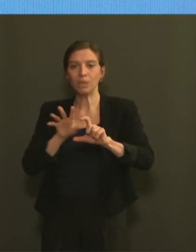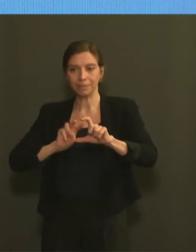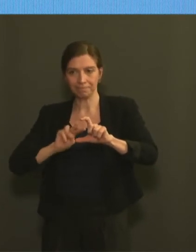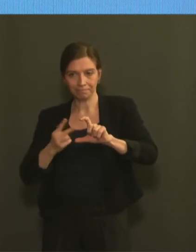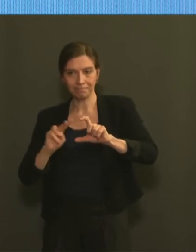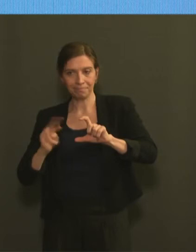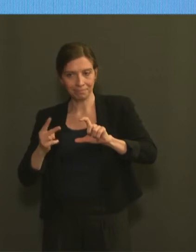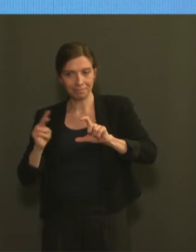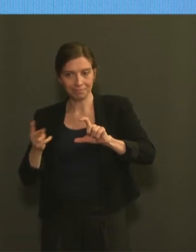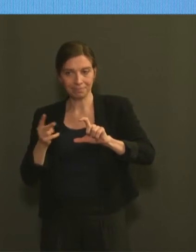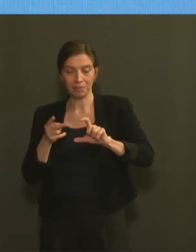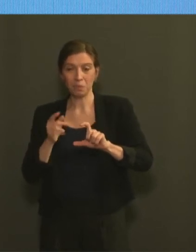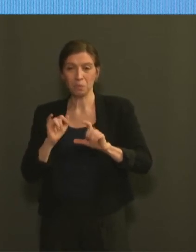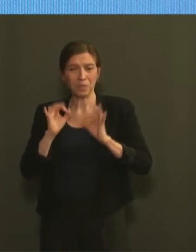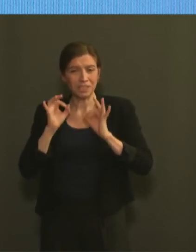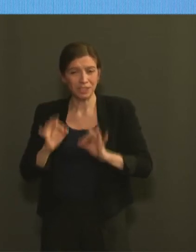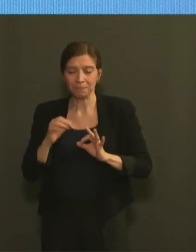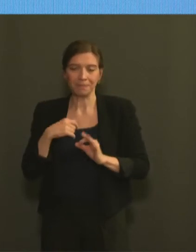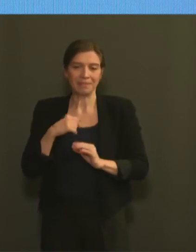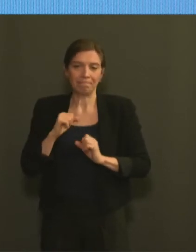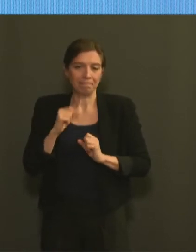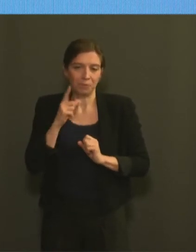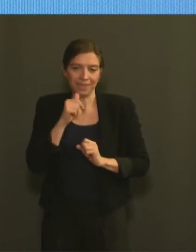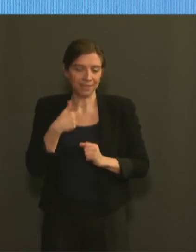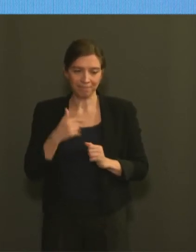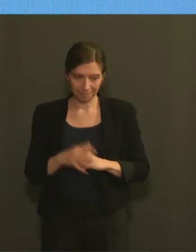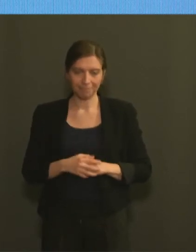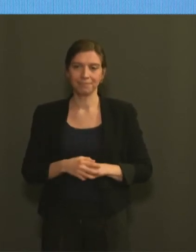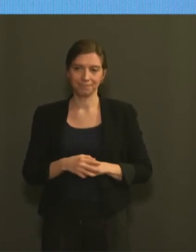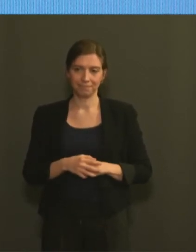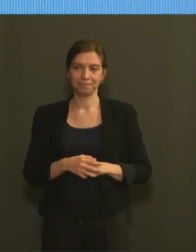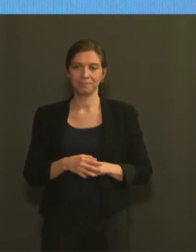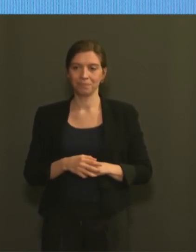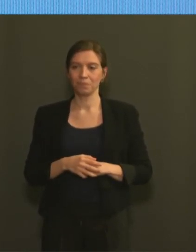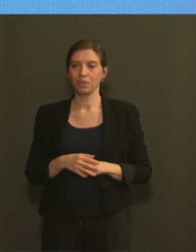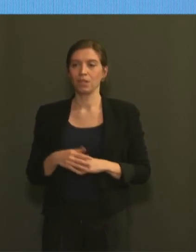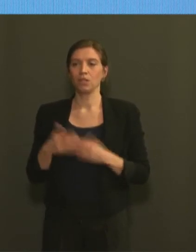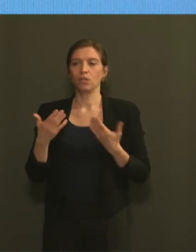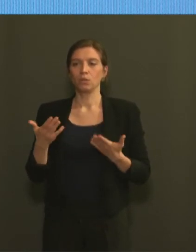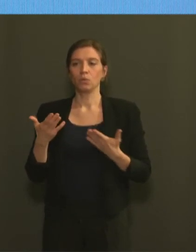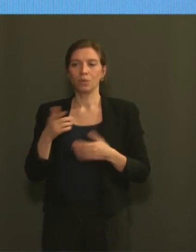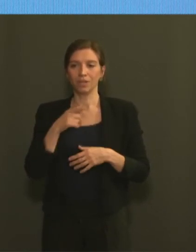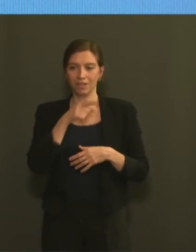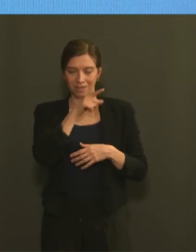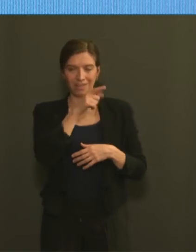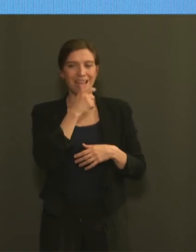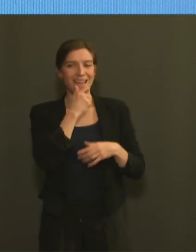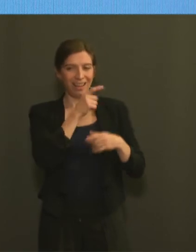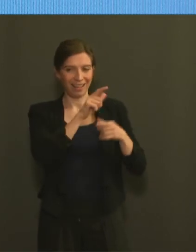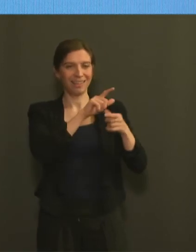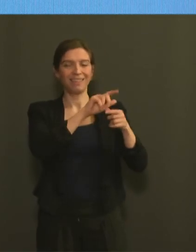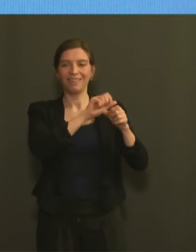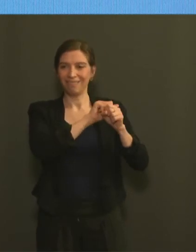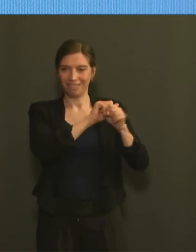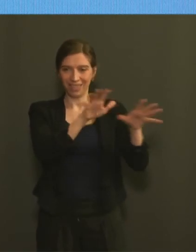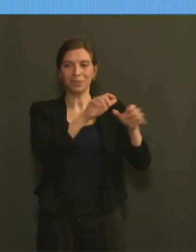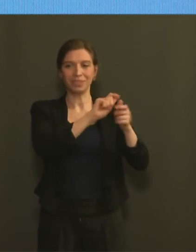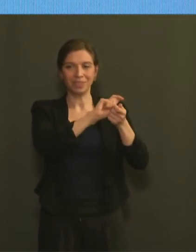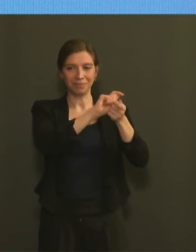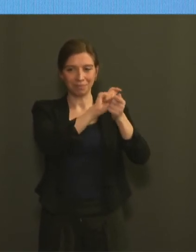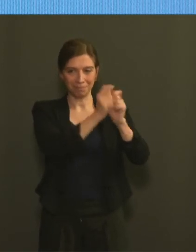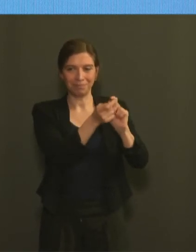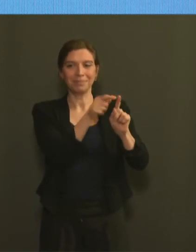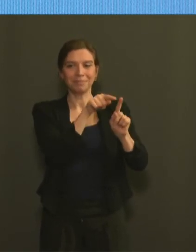con me tente il ne fait rien et qu on y disait photo venise arias et variantes